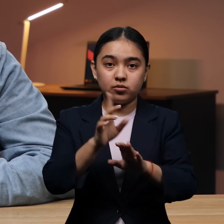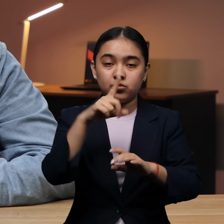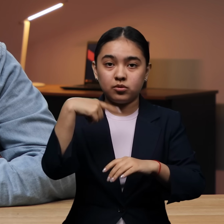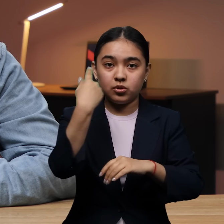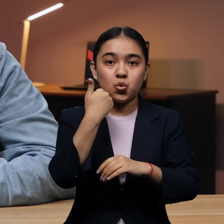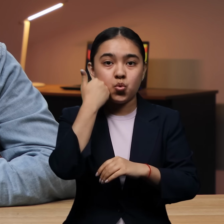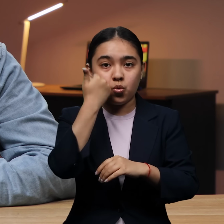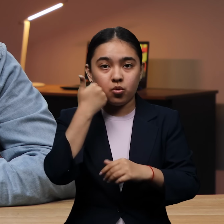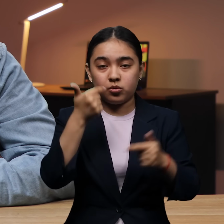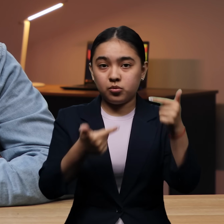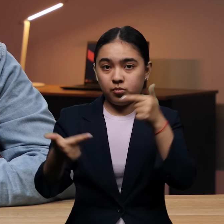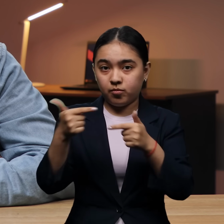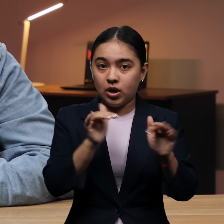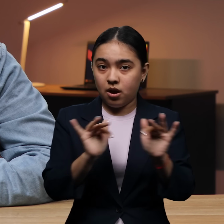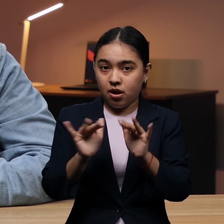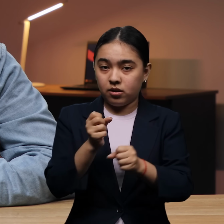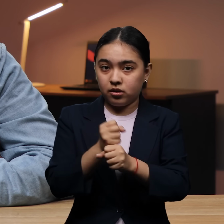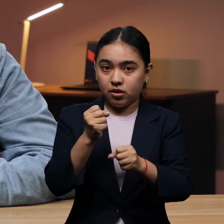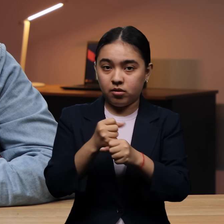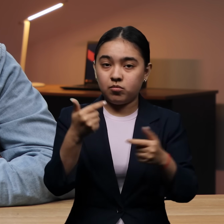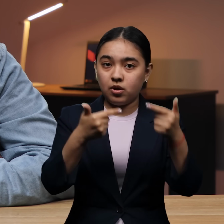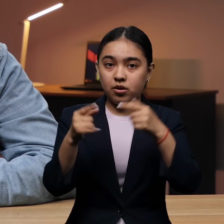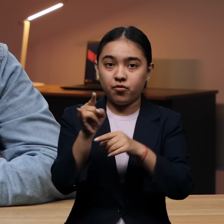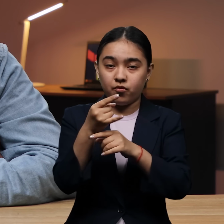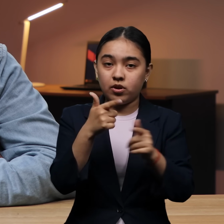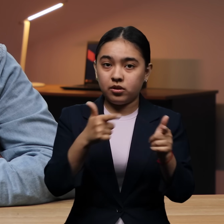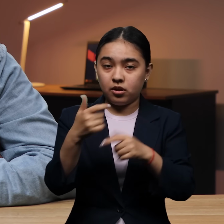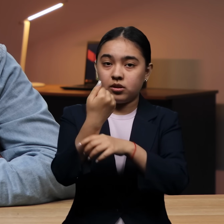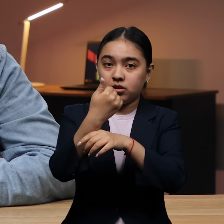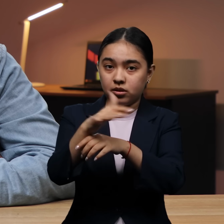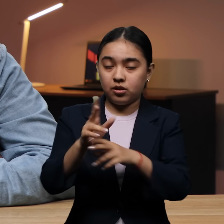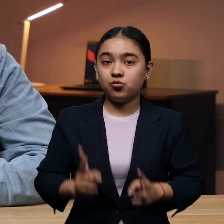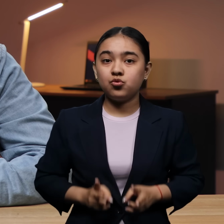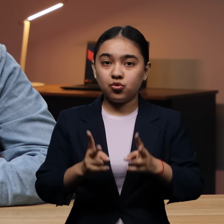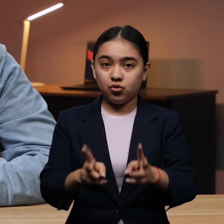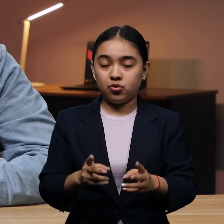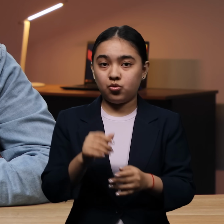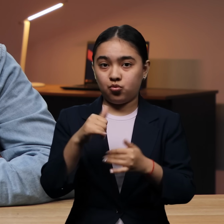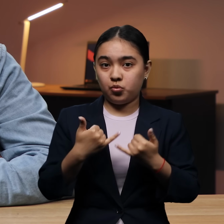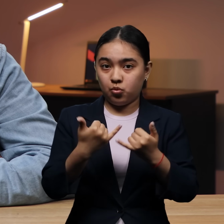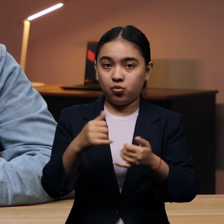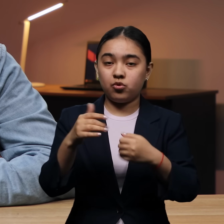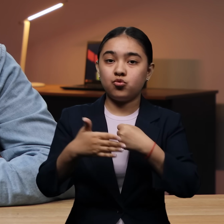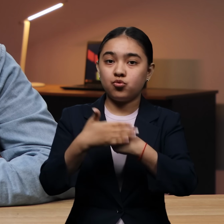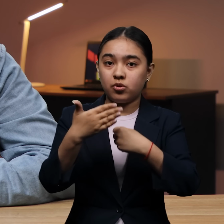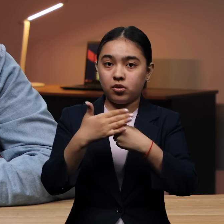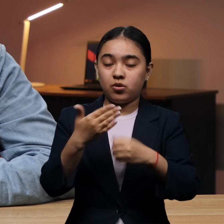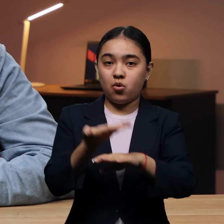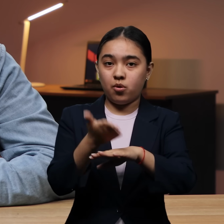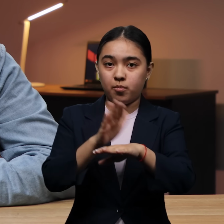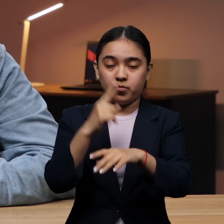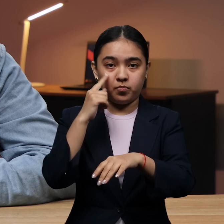yoshga to'lmagan shaxsga nisbatan uyatsiz buzuq harakatlar qilish, pornografiya tayyorlash va tarqatish kabi jinoyatlar uchun